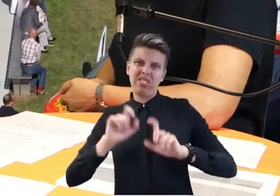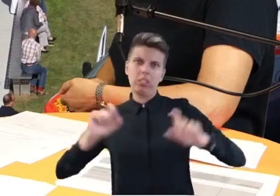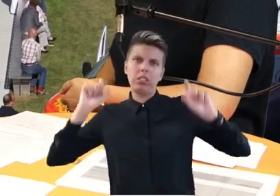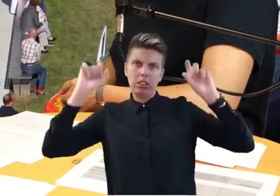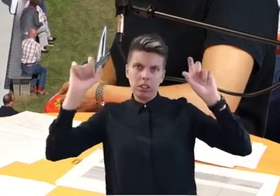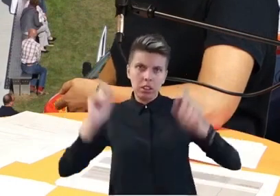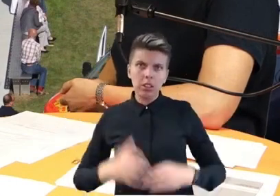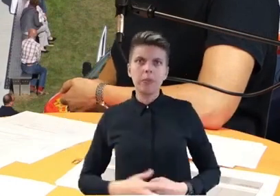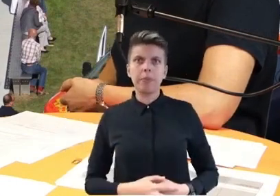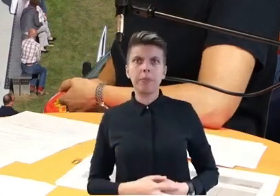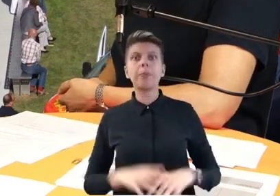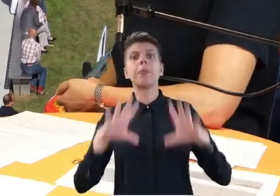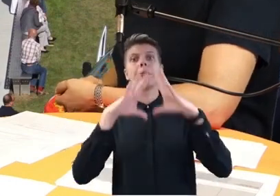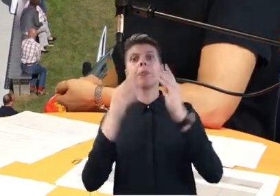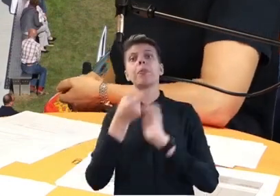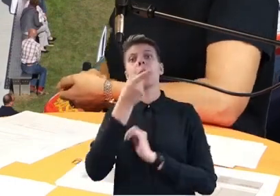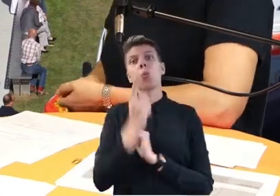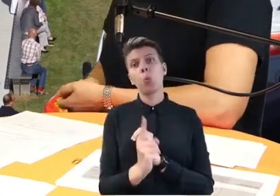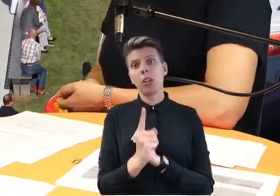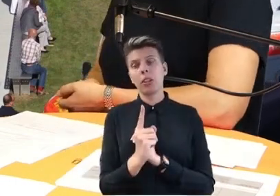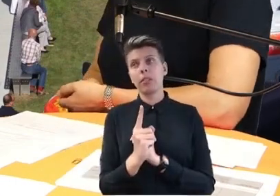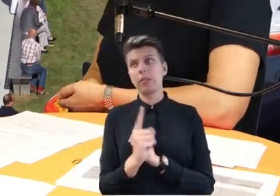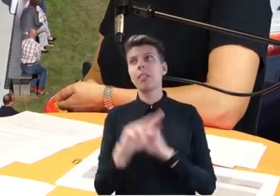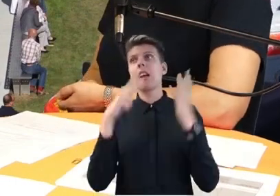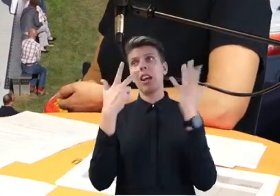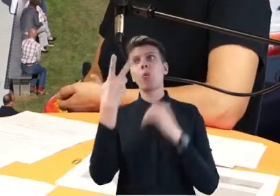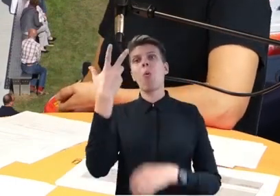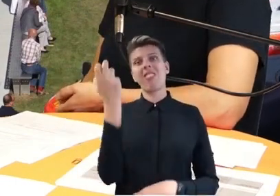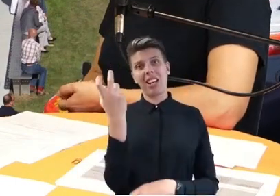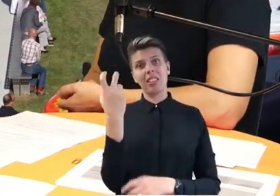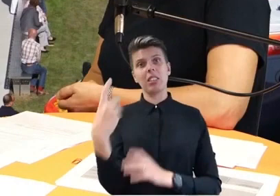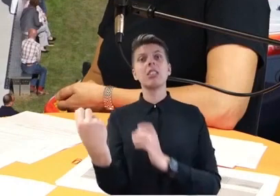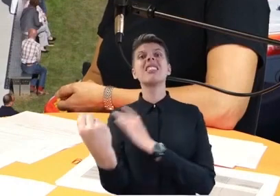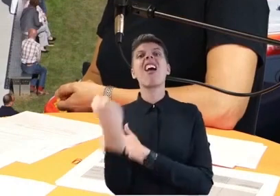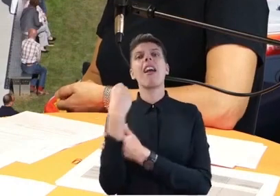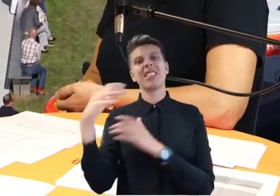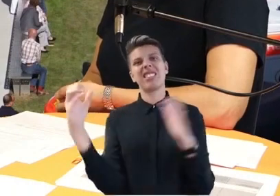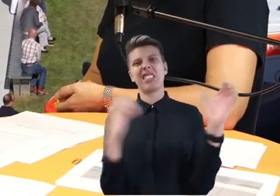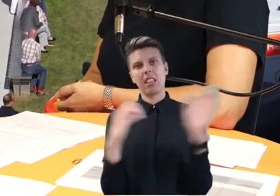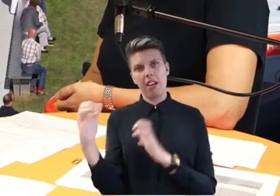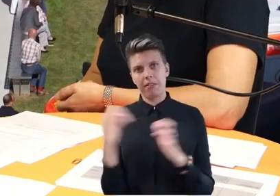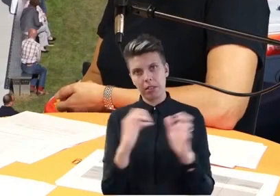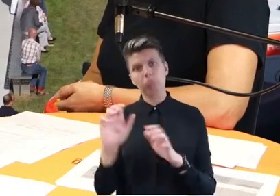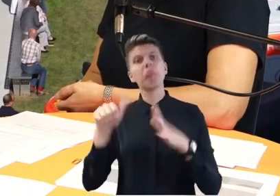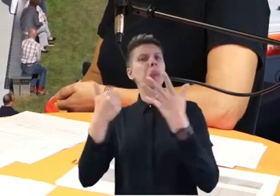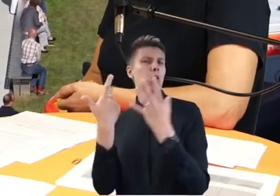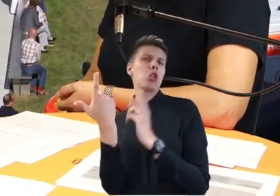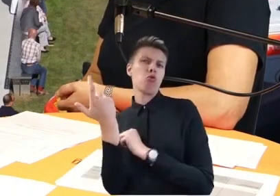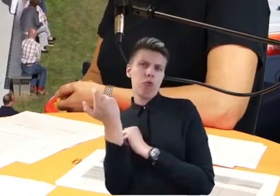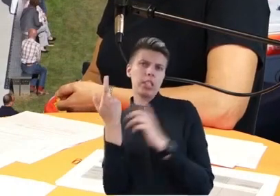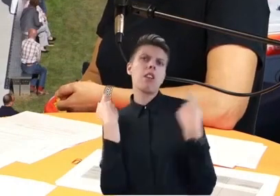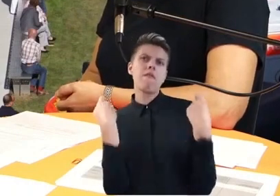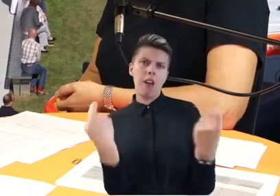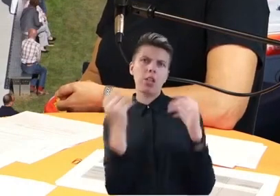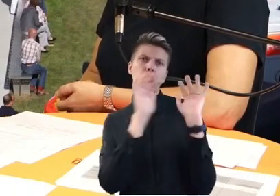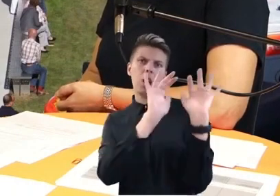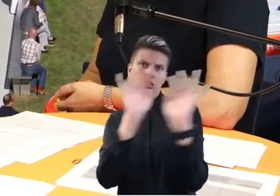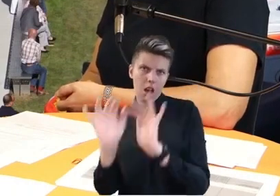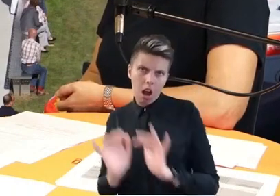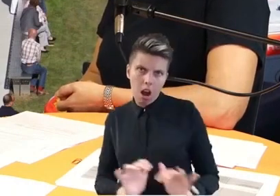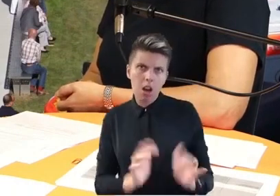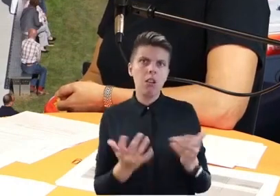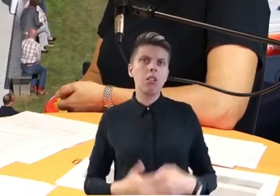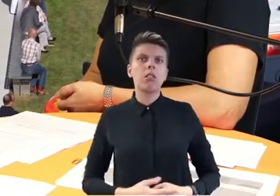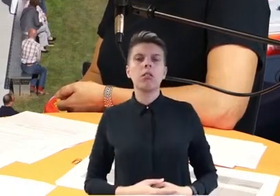Genau, insgesamt sind dort 138 Einsatzkräfte mit 26 Fahrzeugen vorgesehen, wo